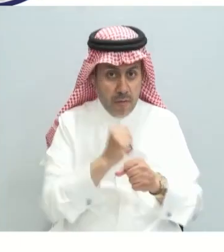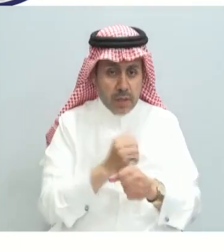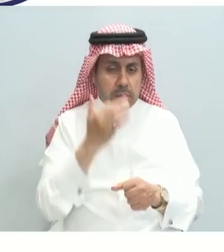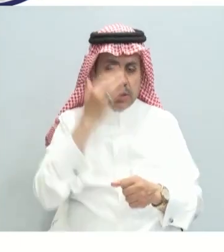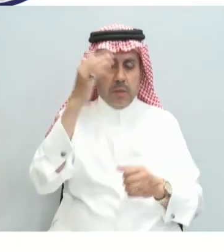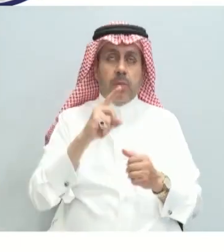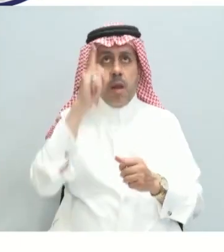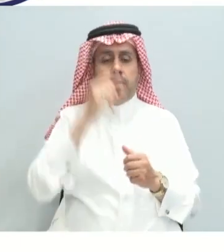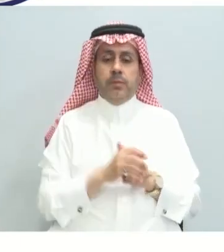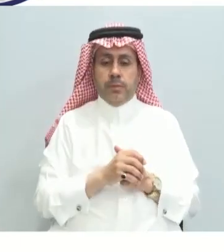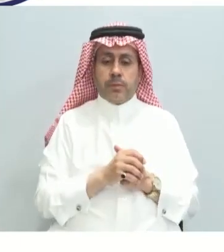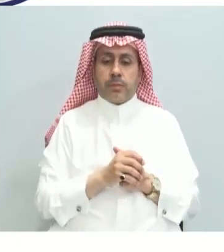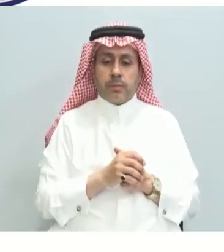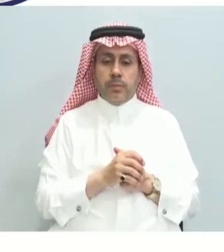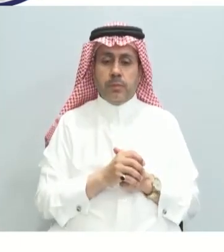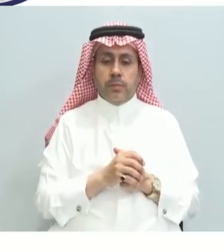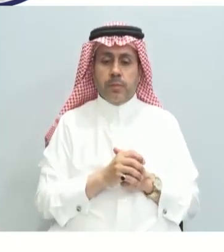سهلة يسيرة.